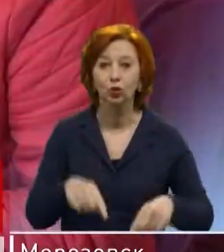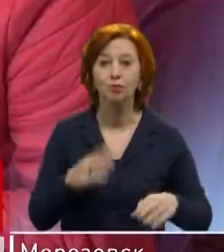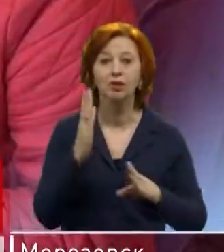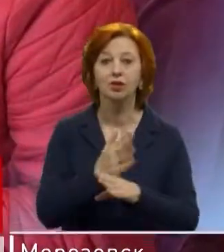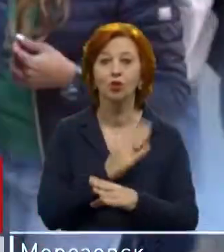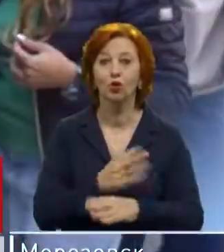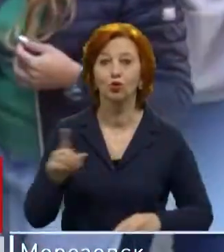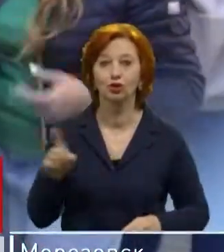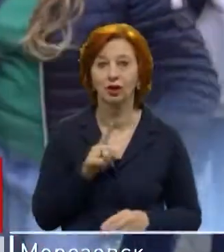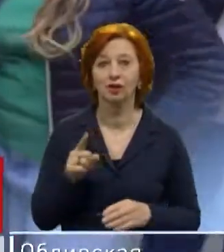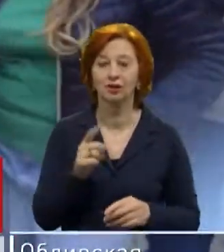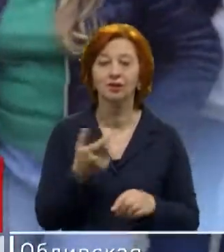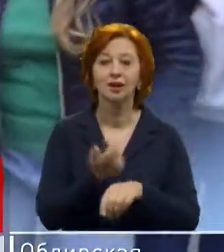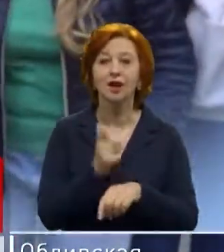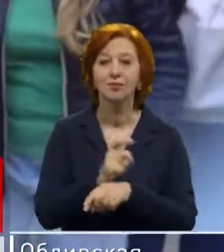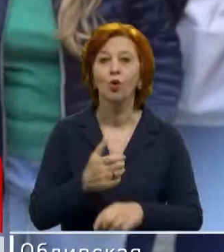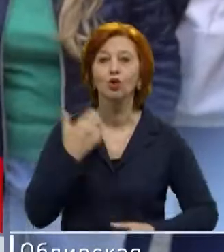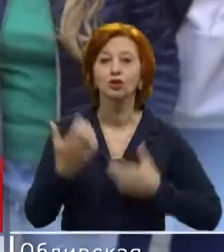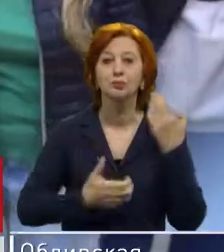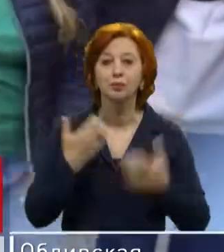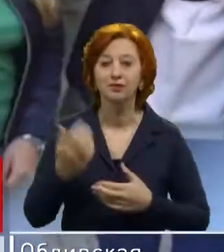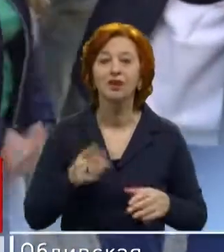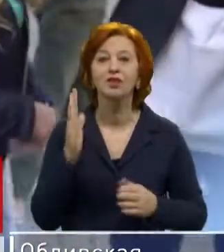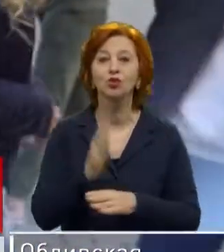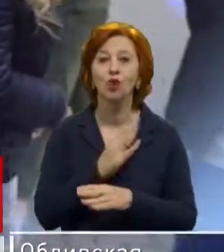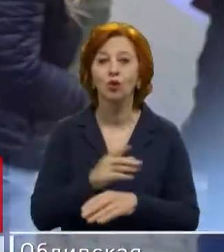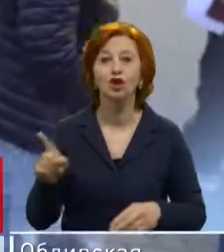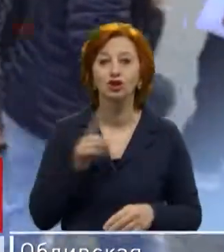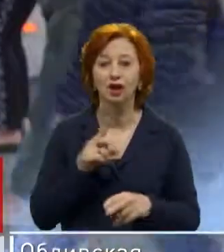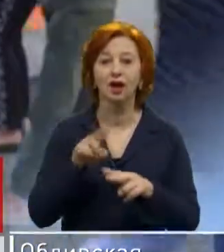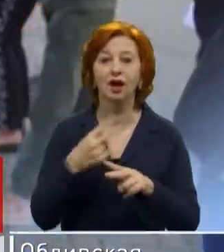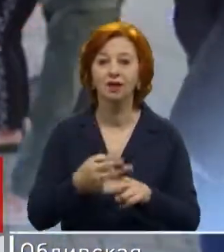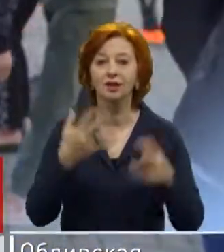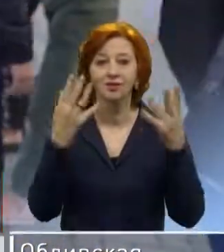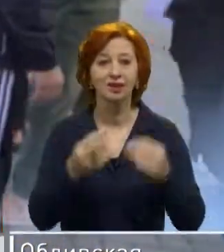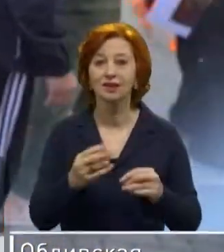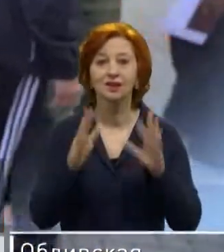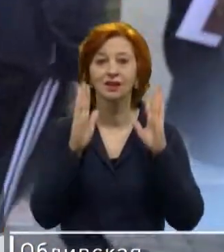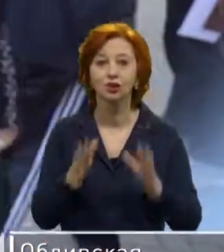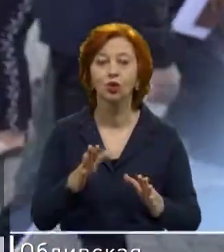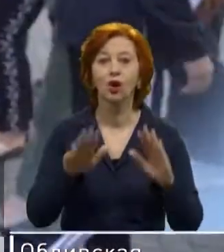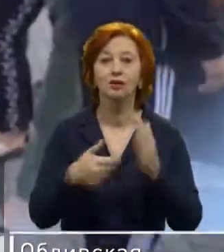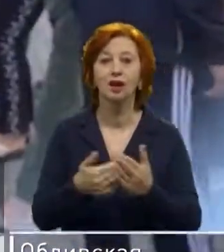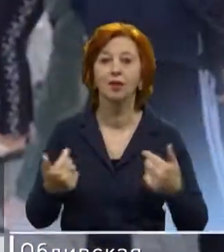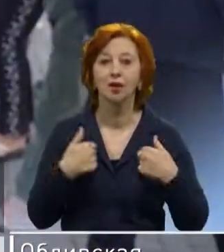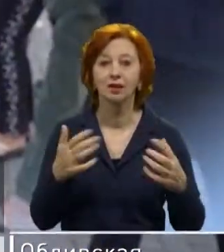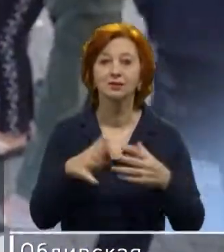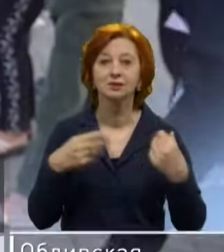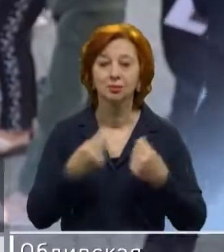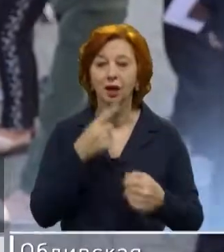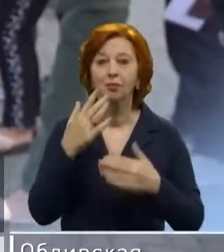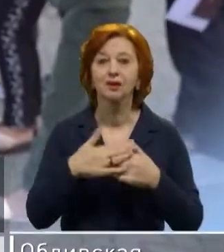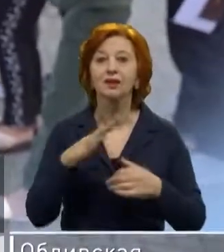долгожданное. Очень переживаем. Мы долго ждали этого дня. Это не только для моей семьи, для близких. Это, по-моему, для